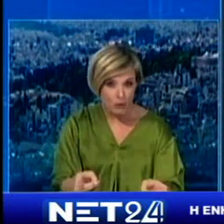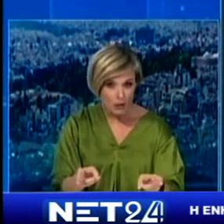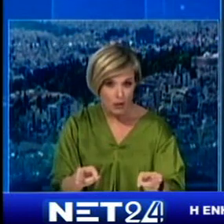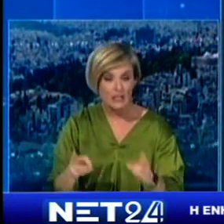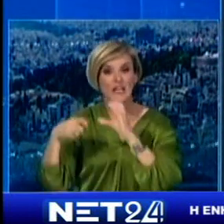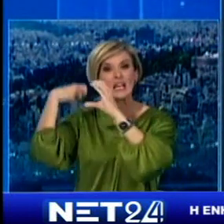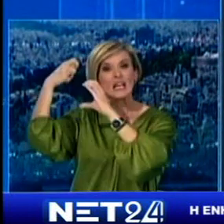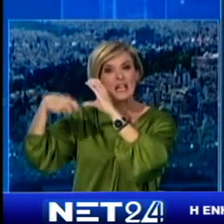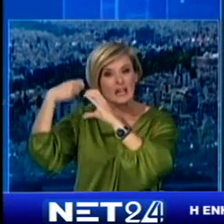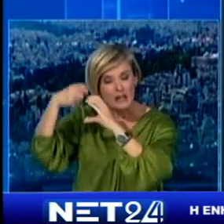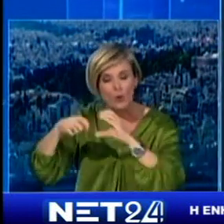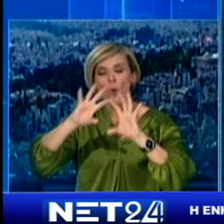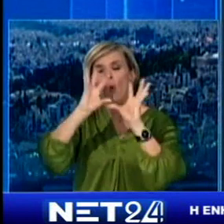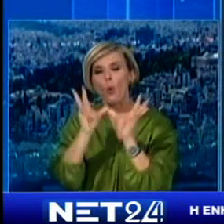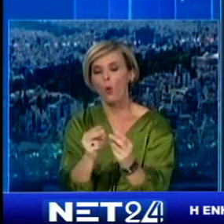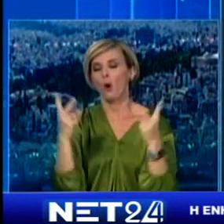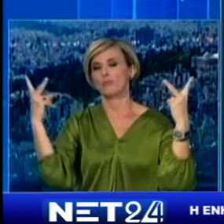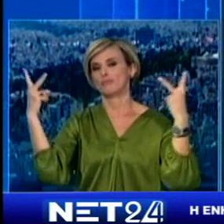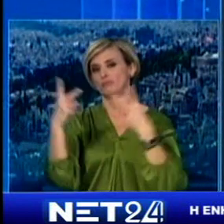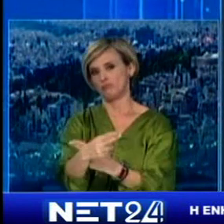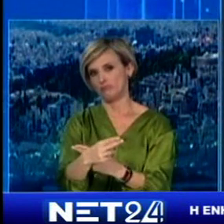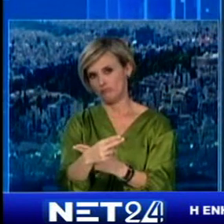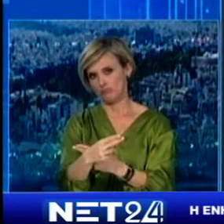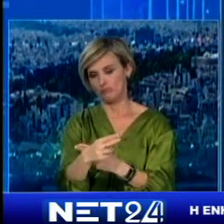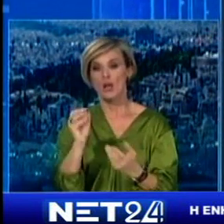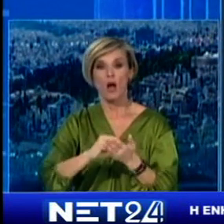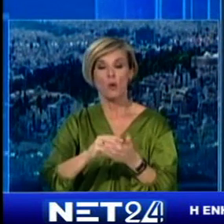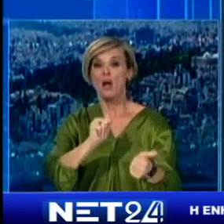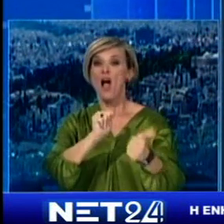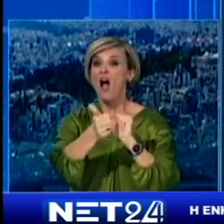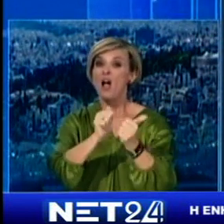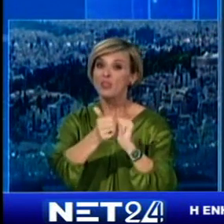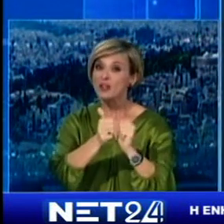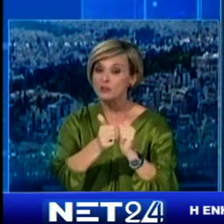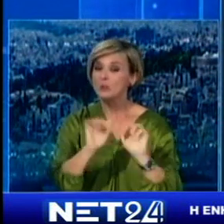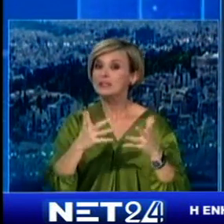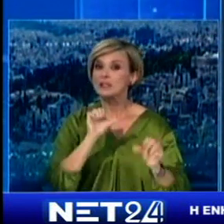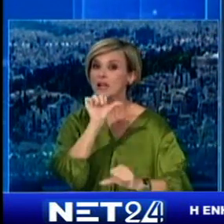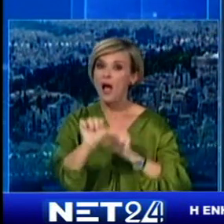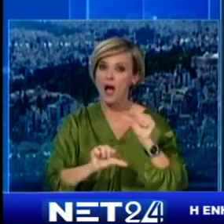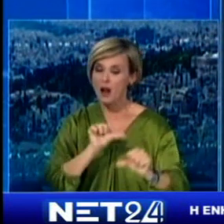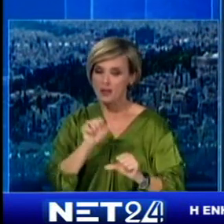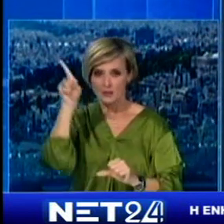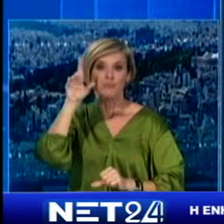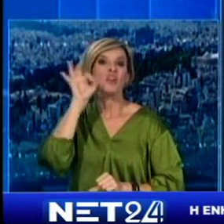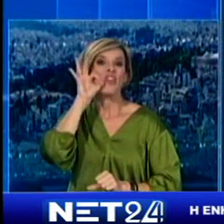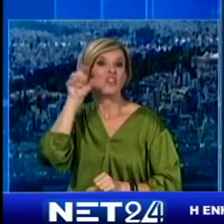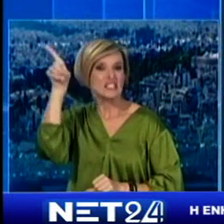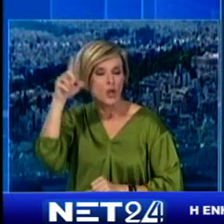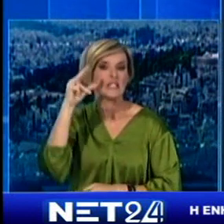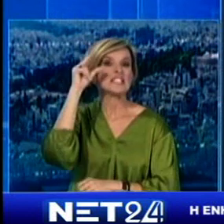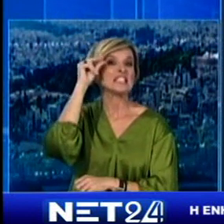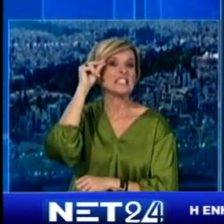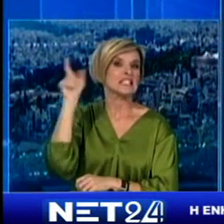και κινηματογραφικά γυρίσματα. Πρόσθετα μέτρα ισχύουν επίσης για τον αθλητισμό, καθώς για τις περιφερειακές ενότητες Θεσσαλονίκης και